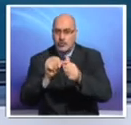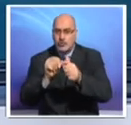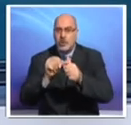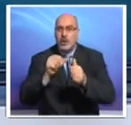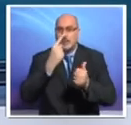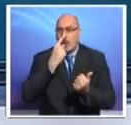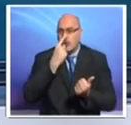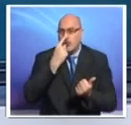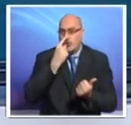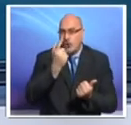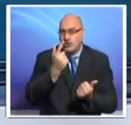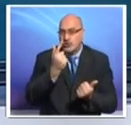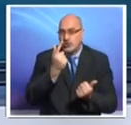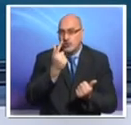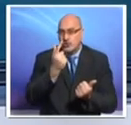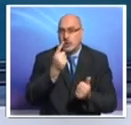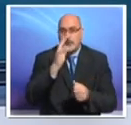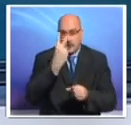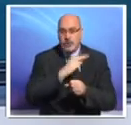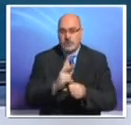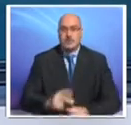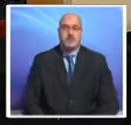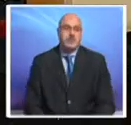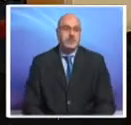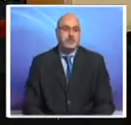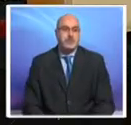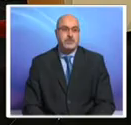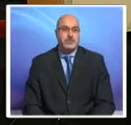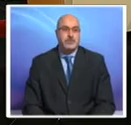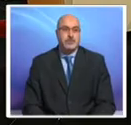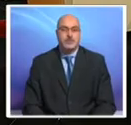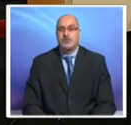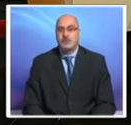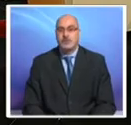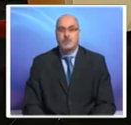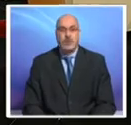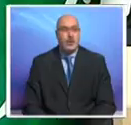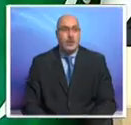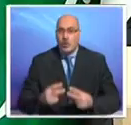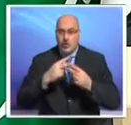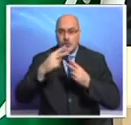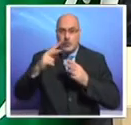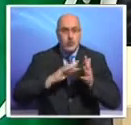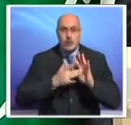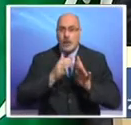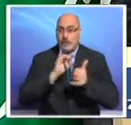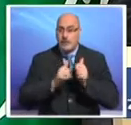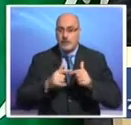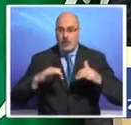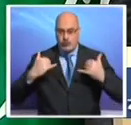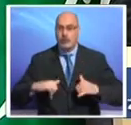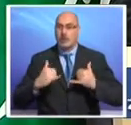الإرهاب والتطرف العنيف. أمام كل هذه التحديات استطاعت